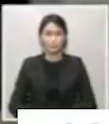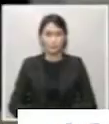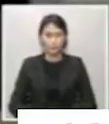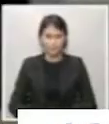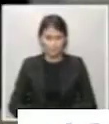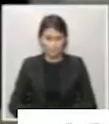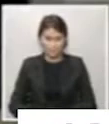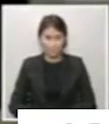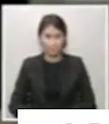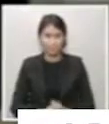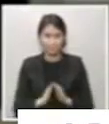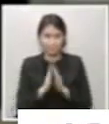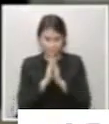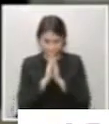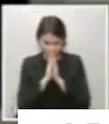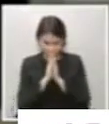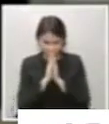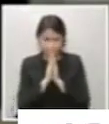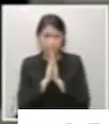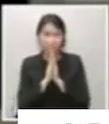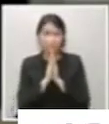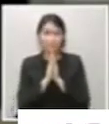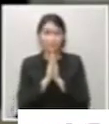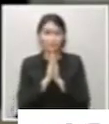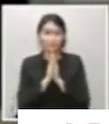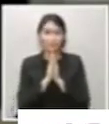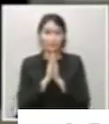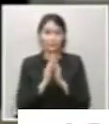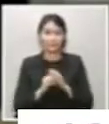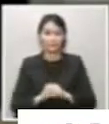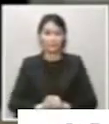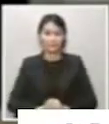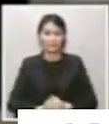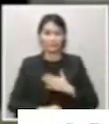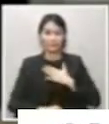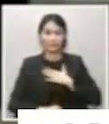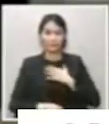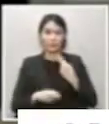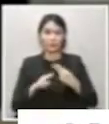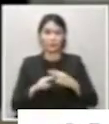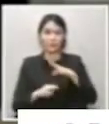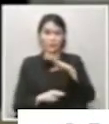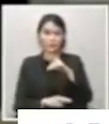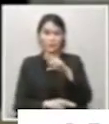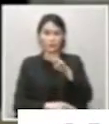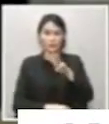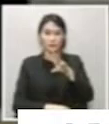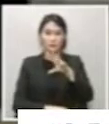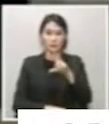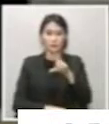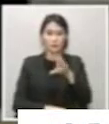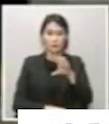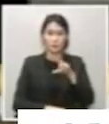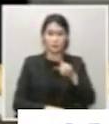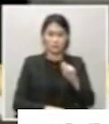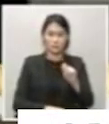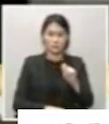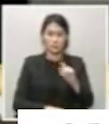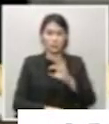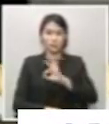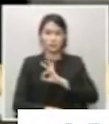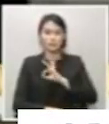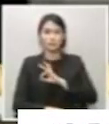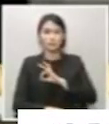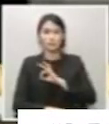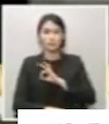กราบเรียนท่านประธานสภาผู้แทนราษฎรที่เคารพกระผมนายชวลิตวิชยสุดสมาชิกส